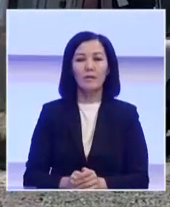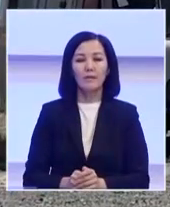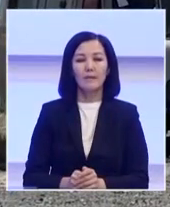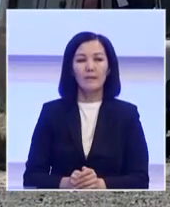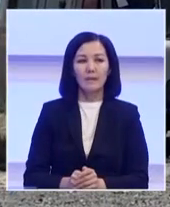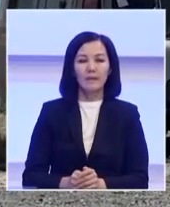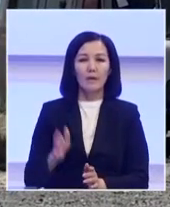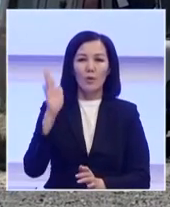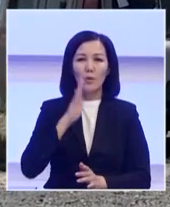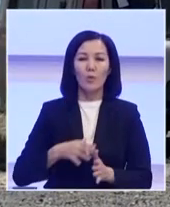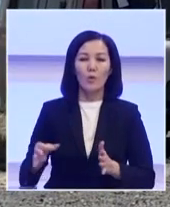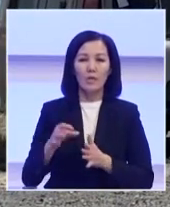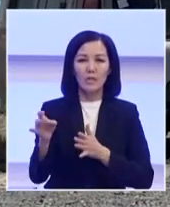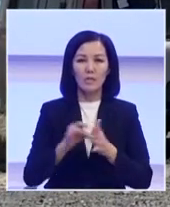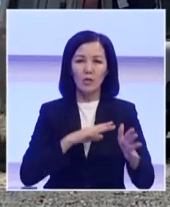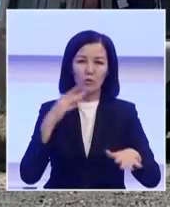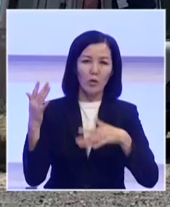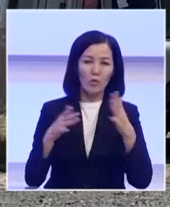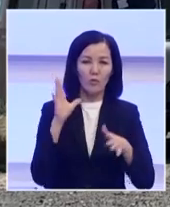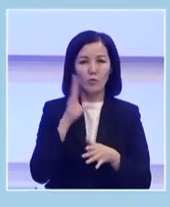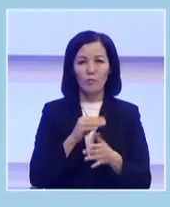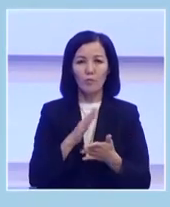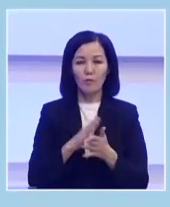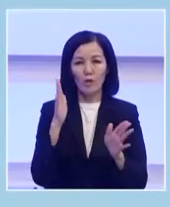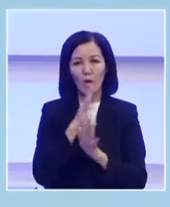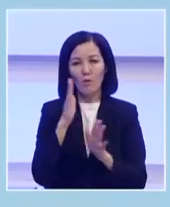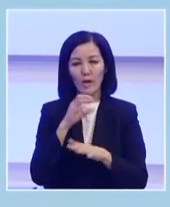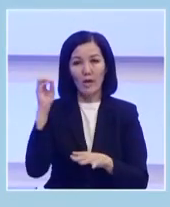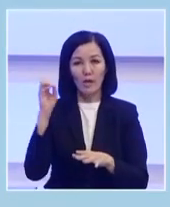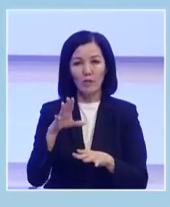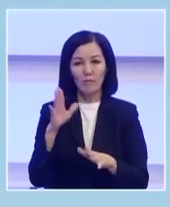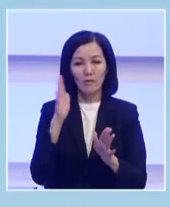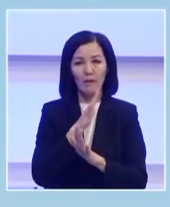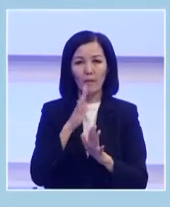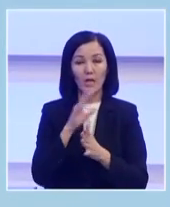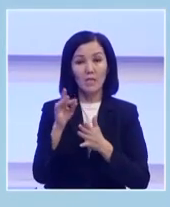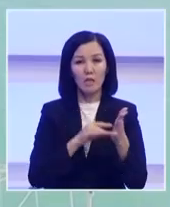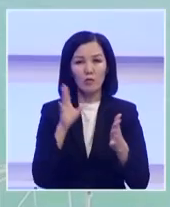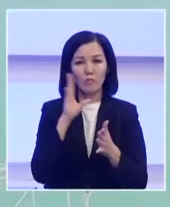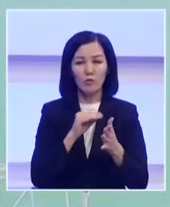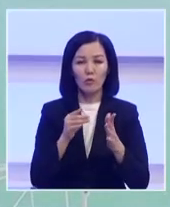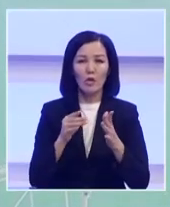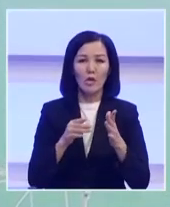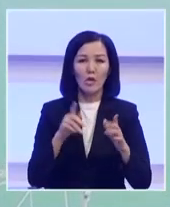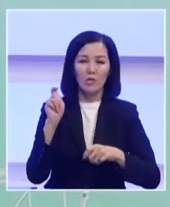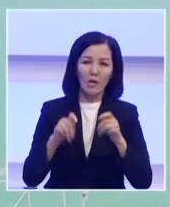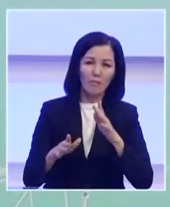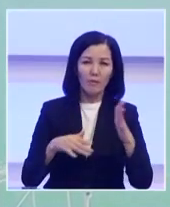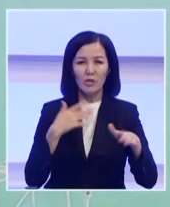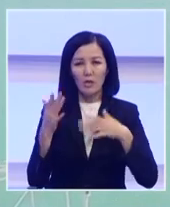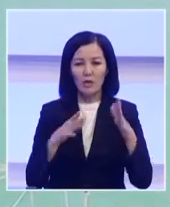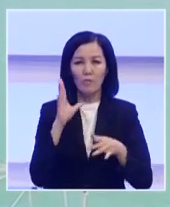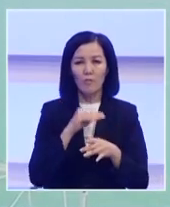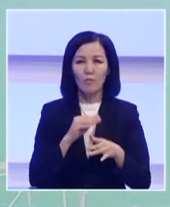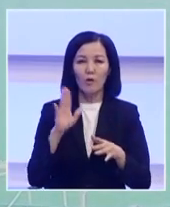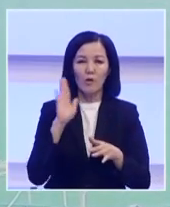Айдынды көл жағалауында әпсәтте дауыл тұруы мүмкін. Күн райы ашық болса да, табиғат кезгелген уақытта тосыннан мінез көрсетеді. Сол себепті